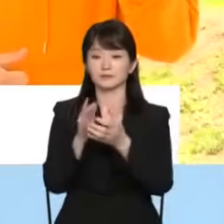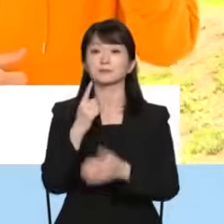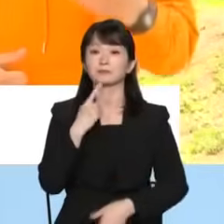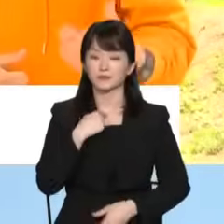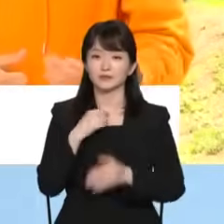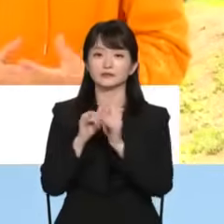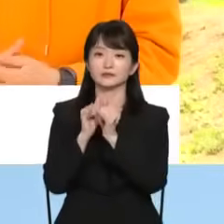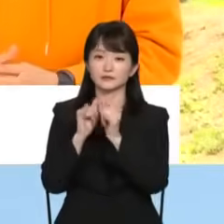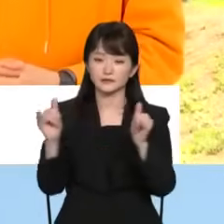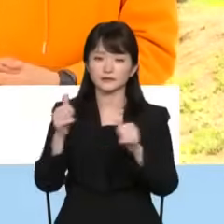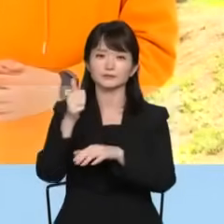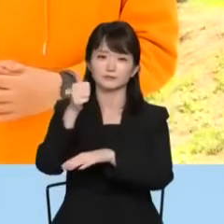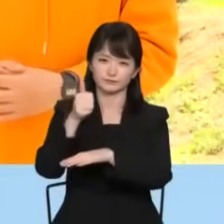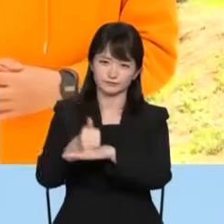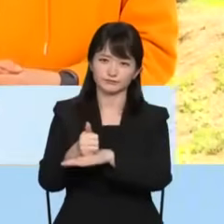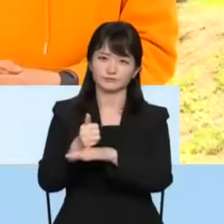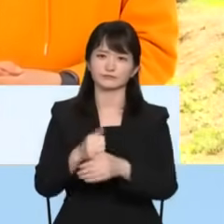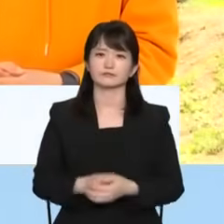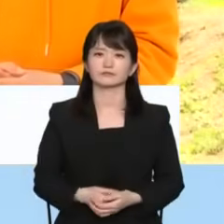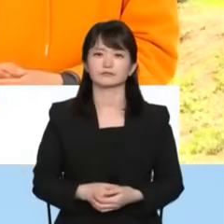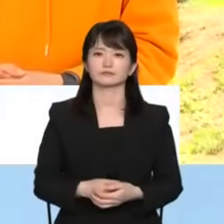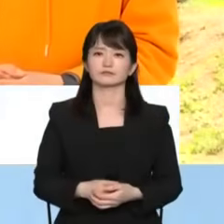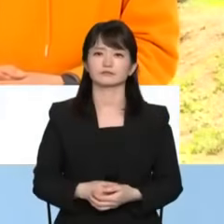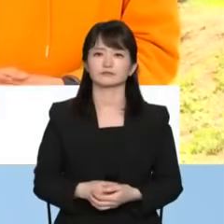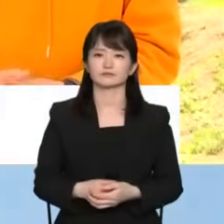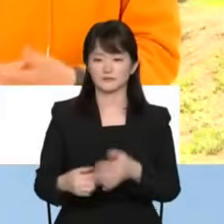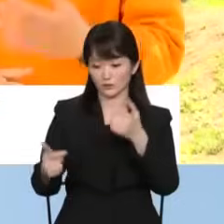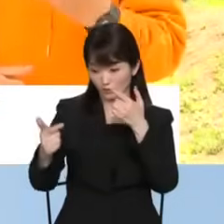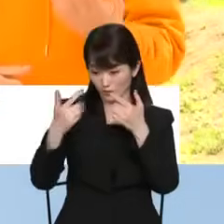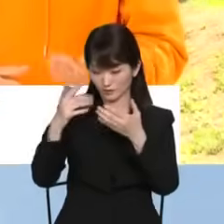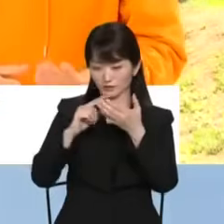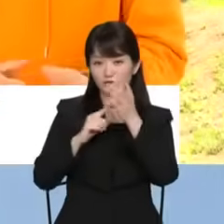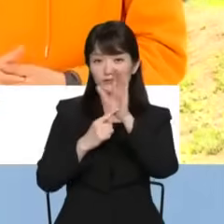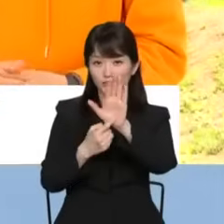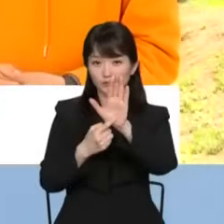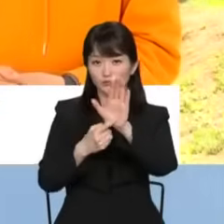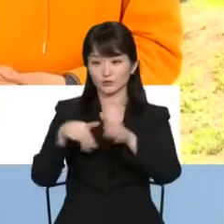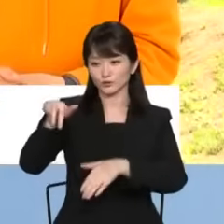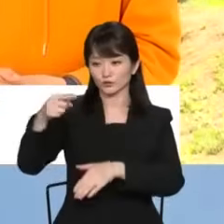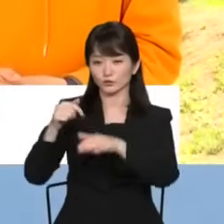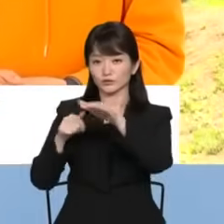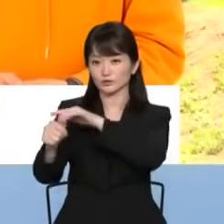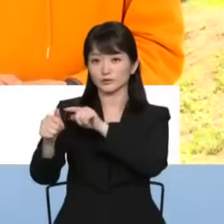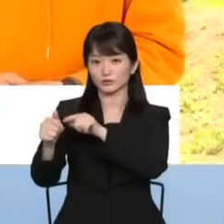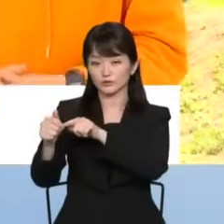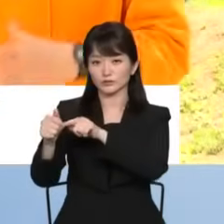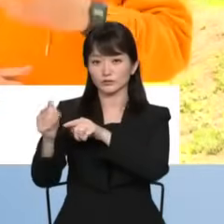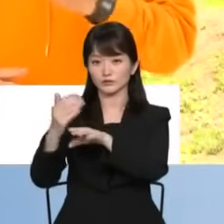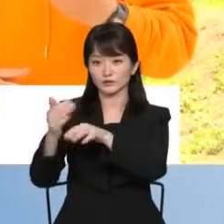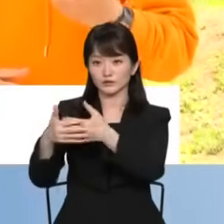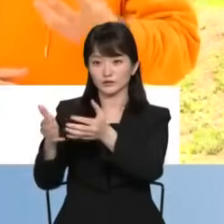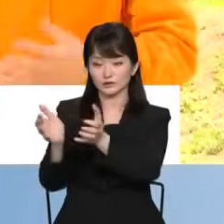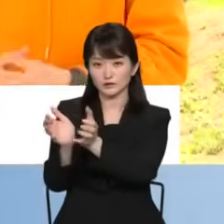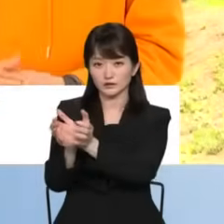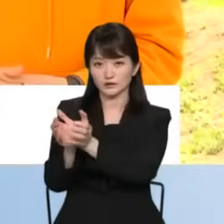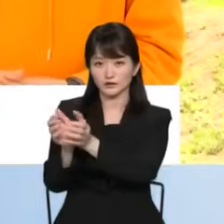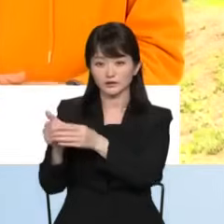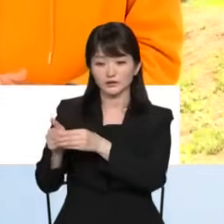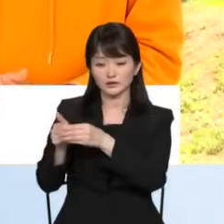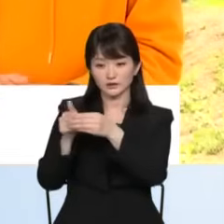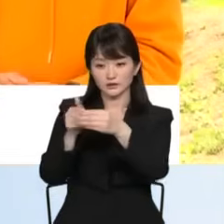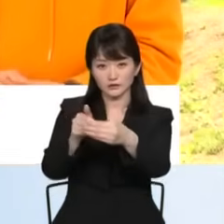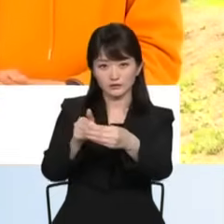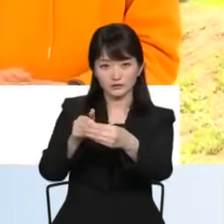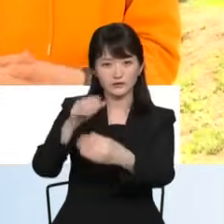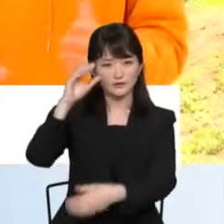보니까 결국 선명한 선명성 측면에 있어서 조국 대표가 이끄는 종혁신당이 조금 더 그런 부분에 기대를 받지